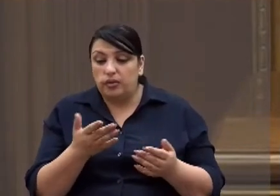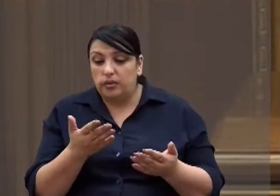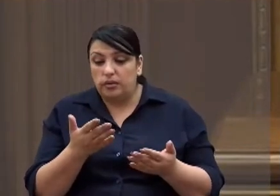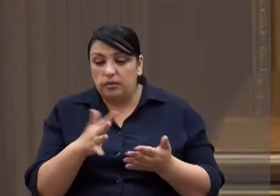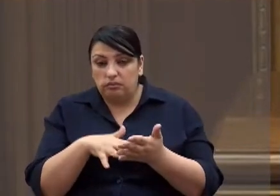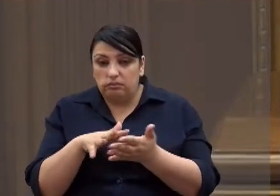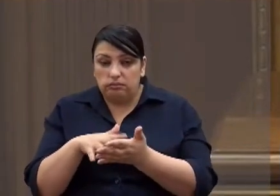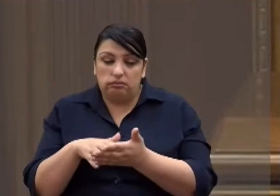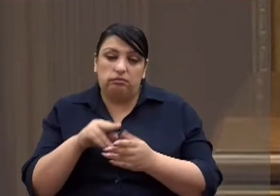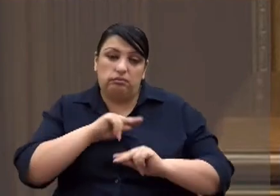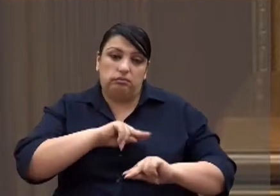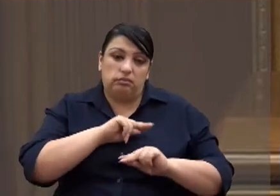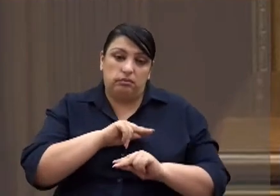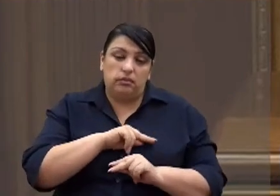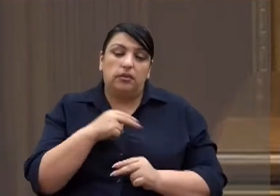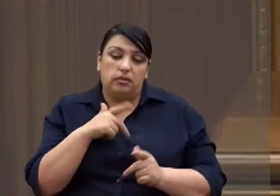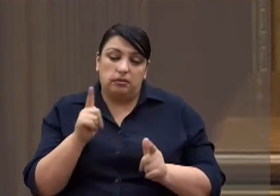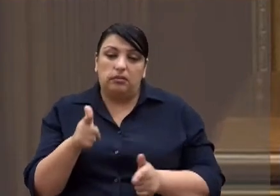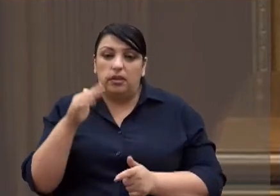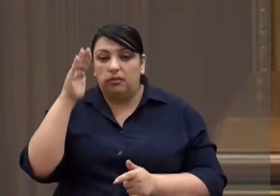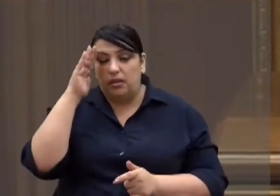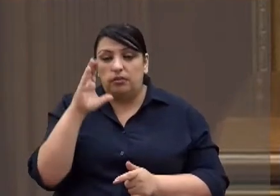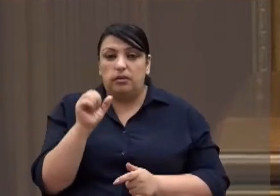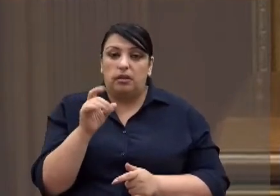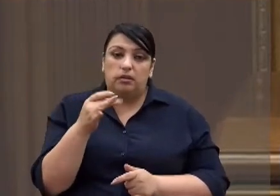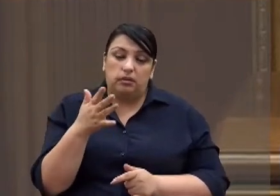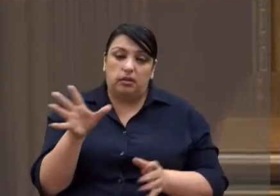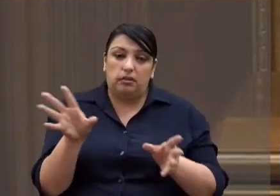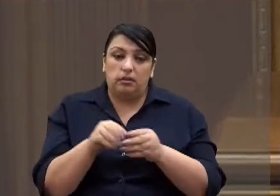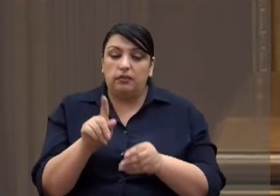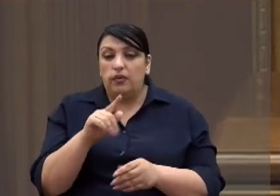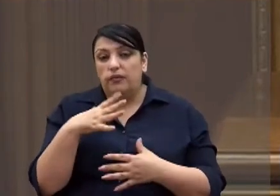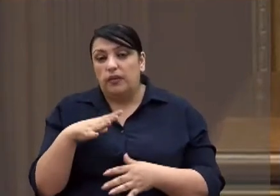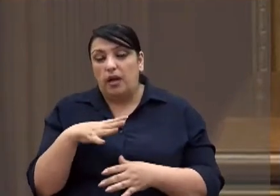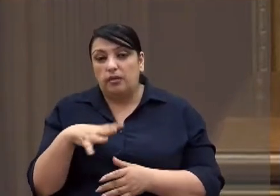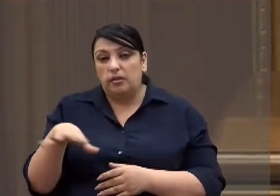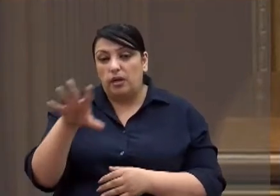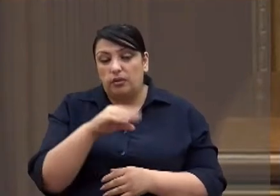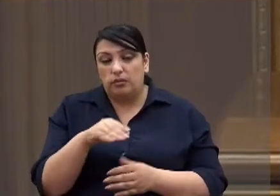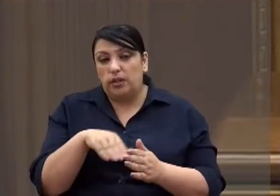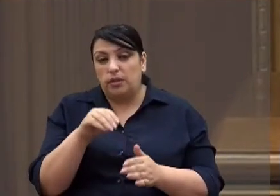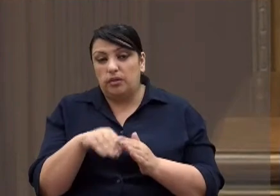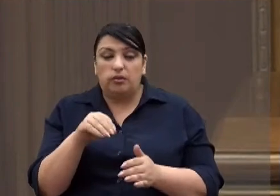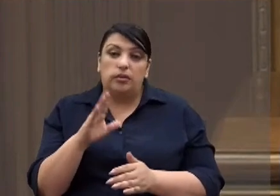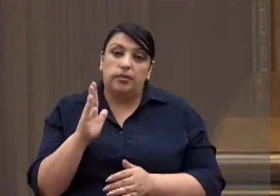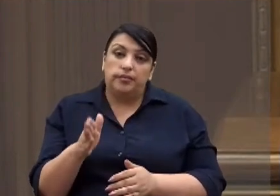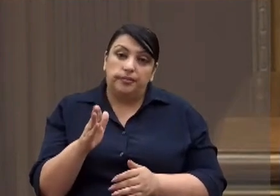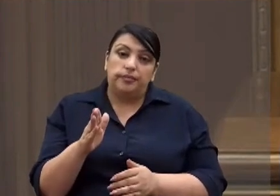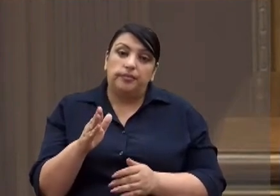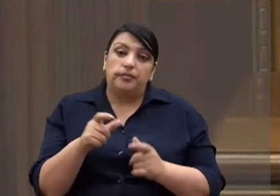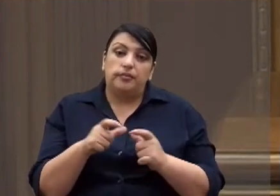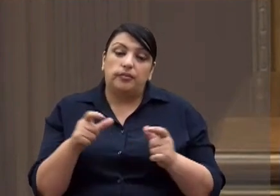հետ։ Ես համաձայն եմ պարոն Սարգսյանի հետ, որ Վրաստանում ընտրությունները լինելու են